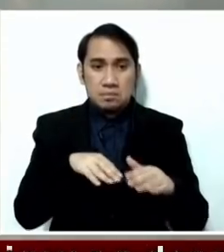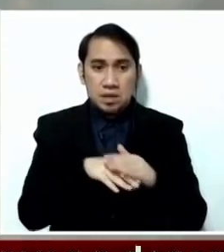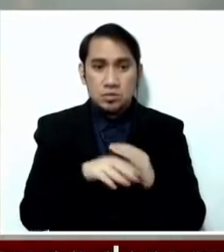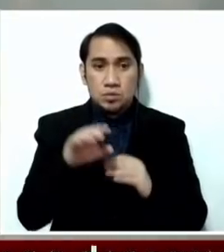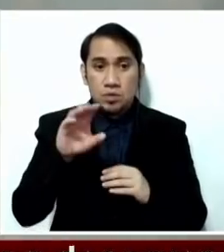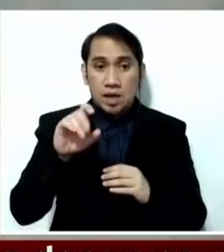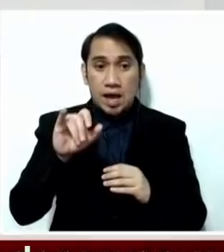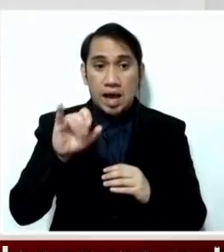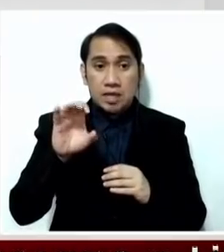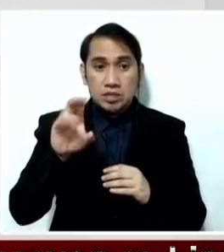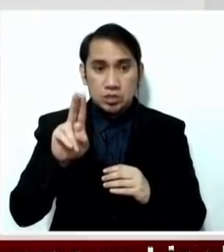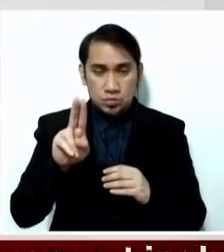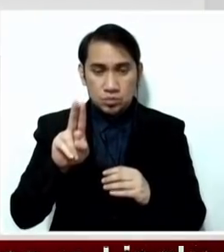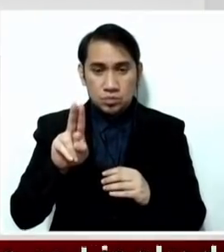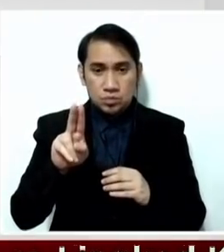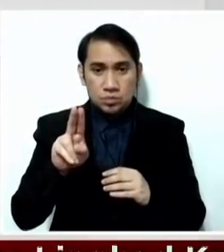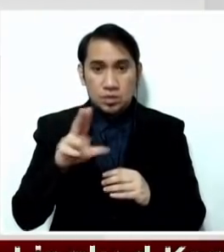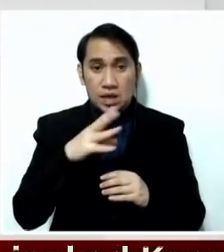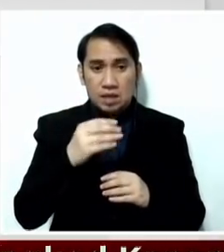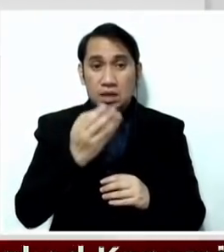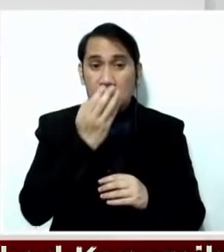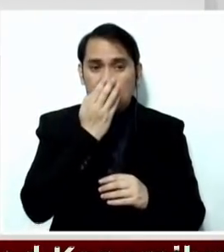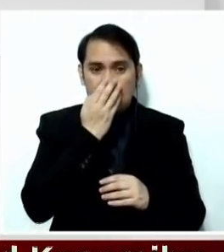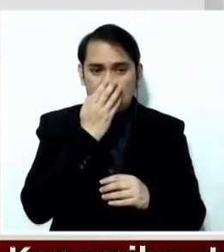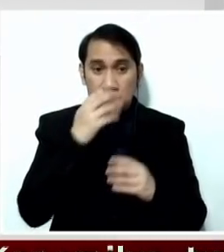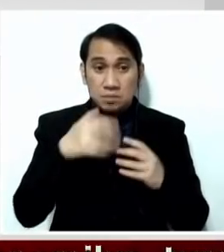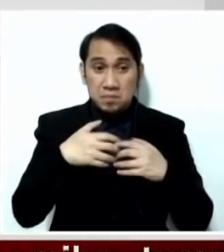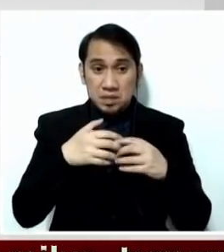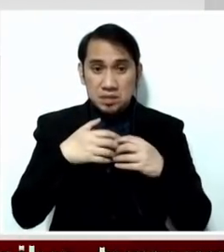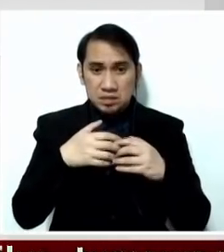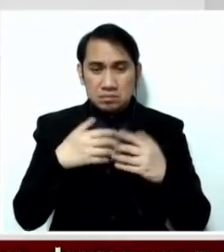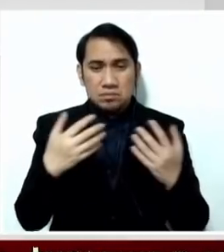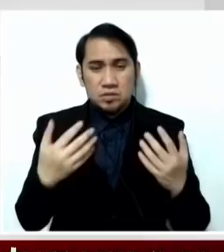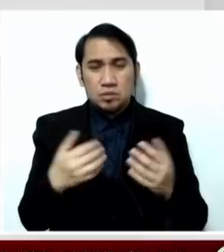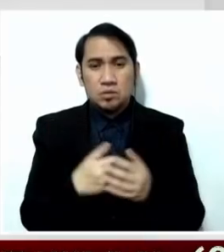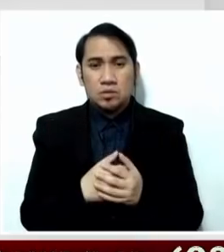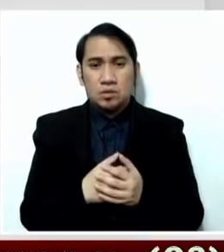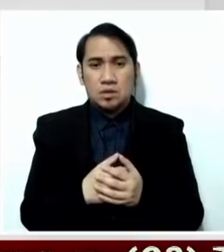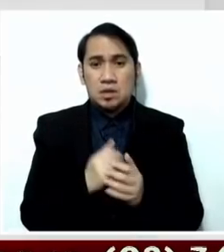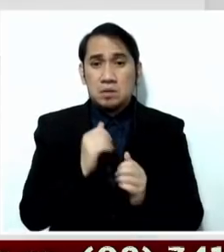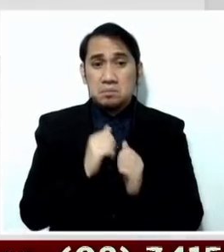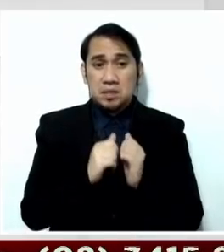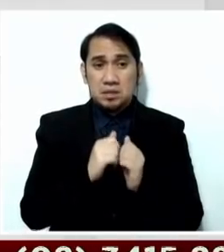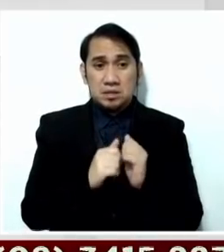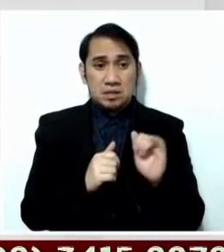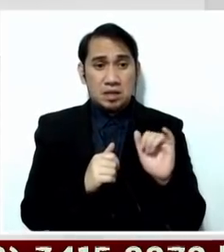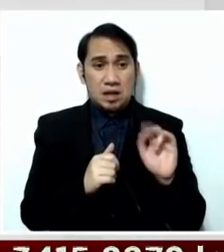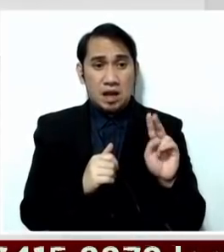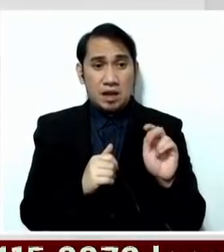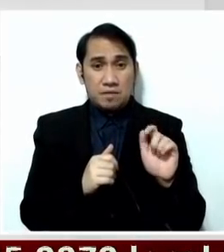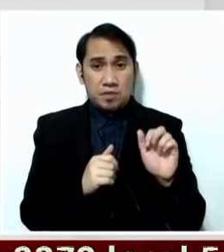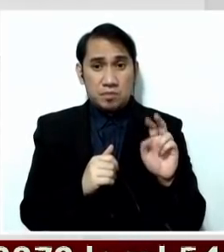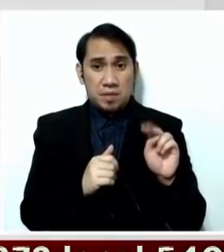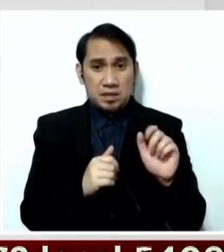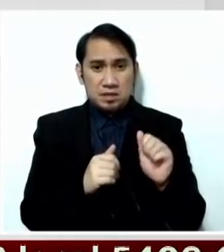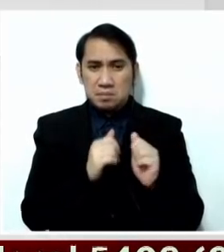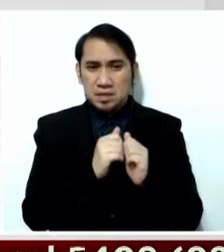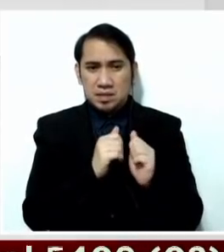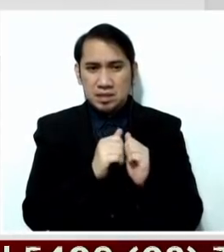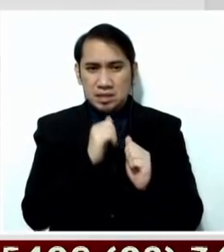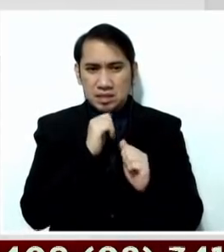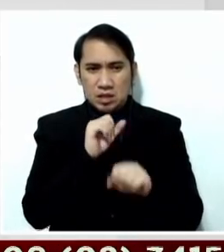ang kanyang ina. If ganun kasi, parang for me, it just means that the ivermectin did not work at all. Thankfully,